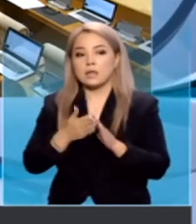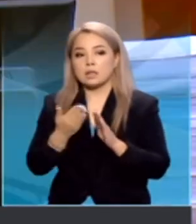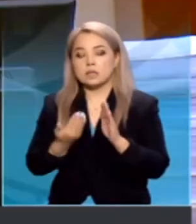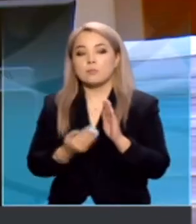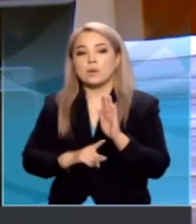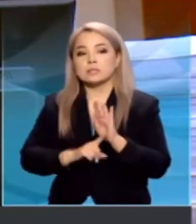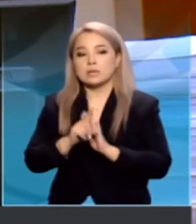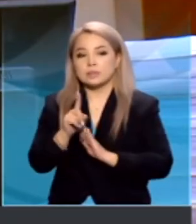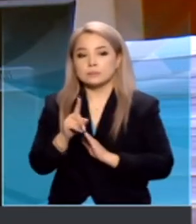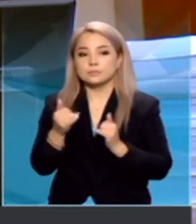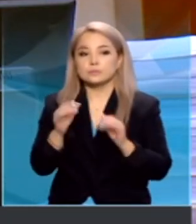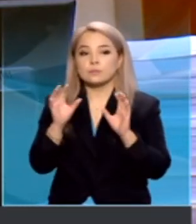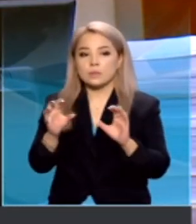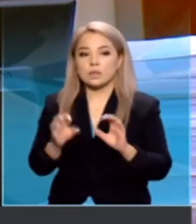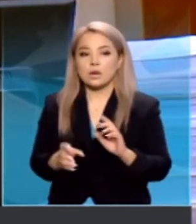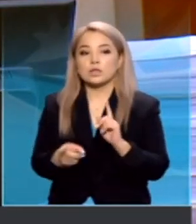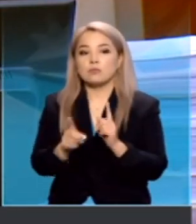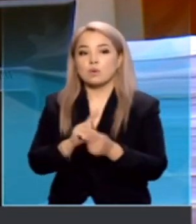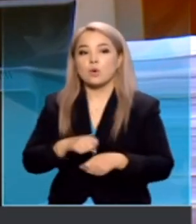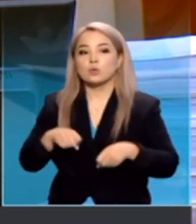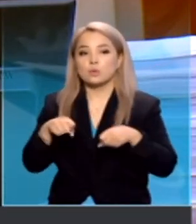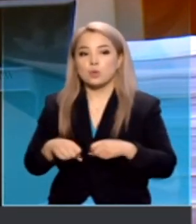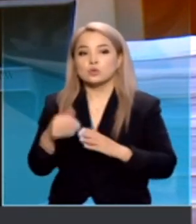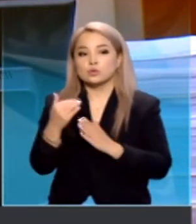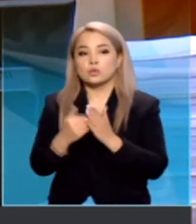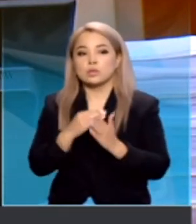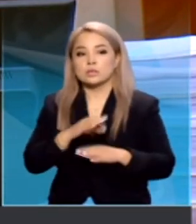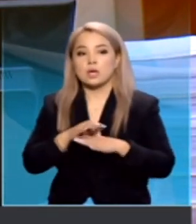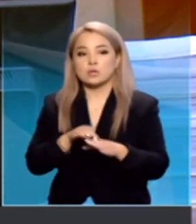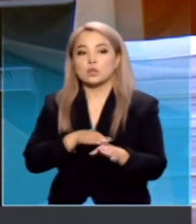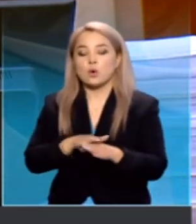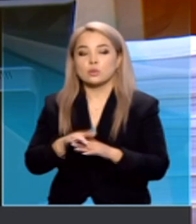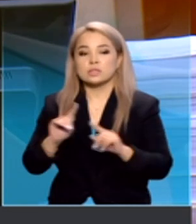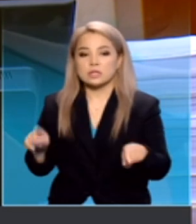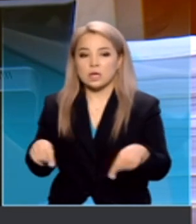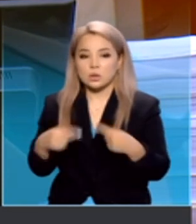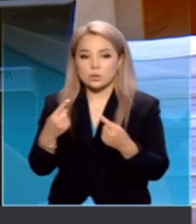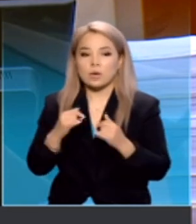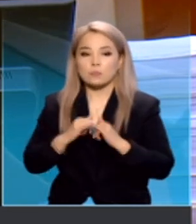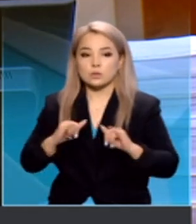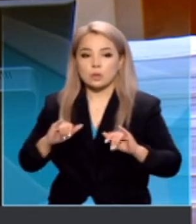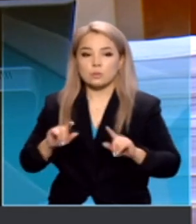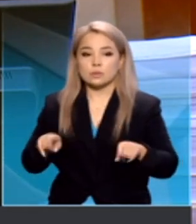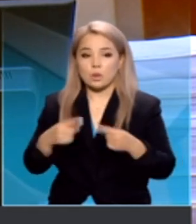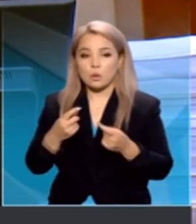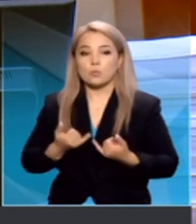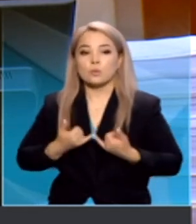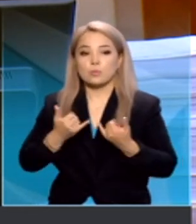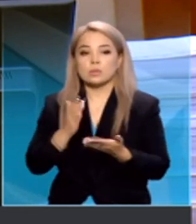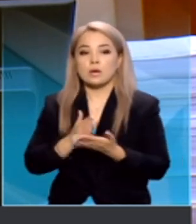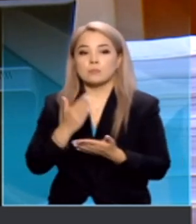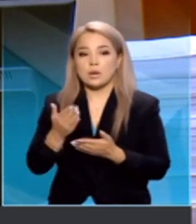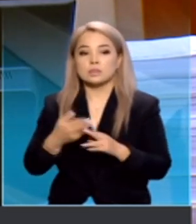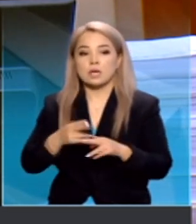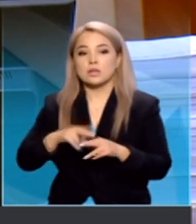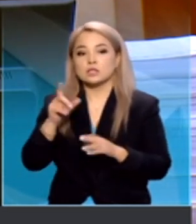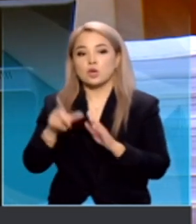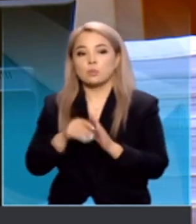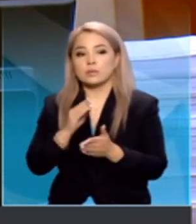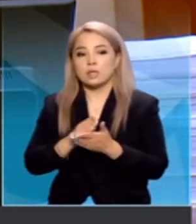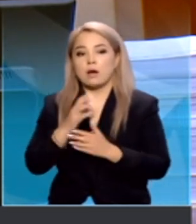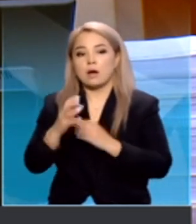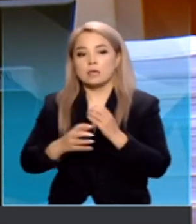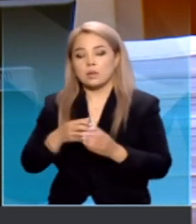басталды. Конституциялық реформа құқықтық жүйені толық жаңғыртуға мүмкіндік береді. Сондықтан депутаттар